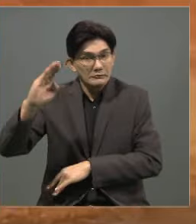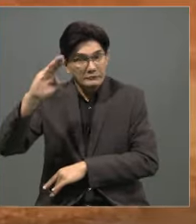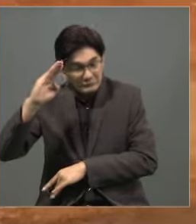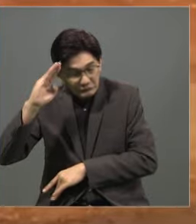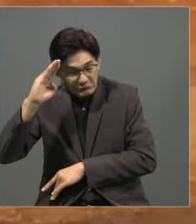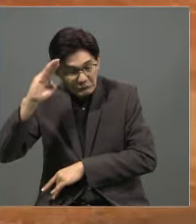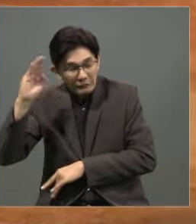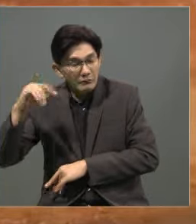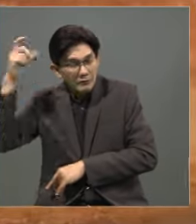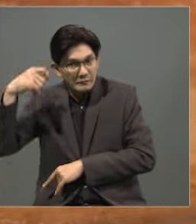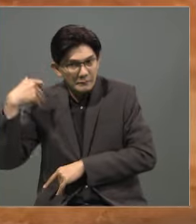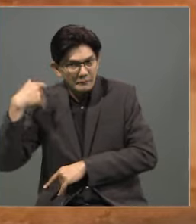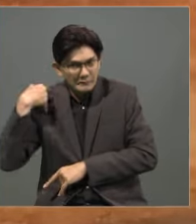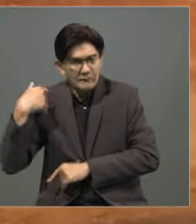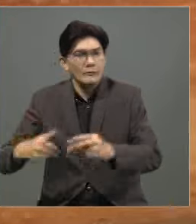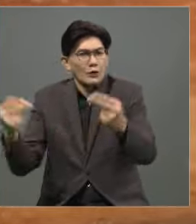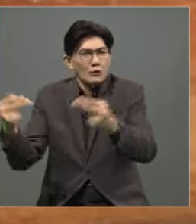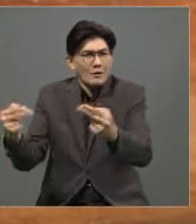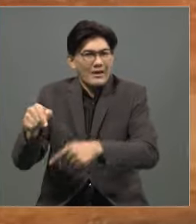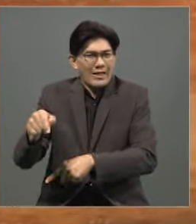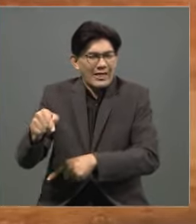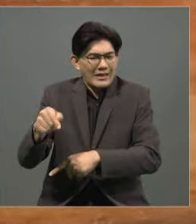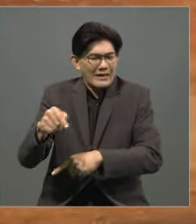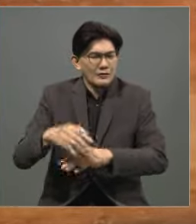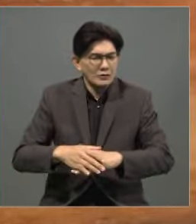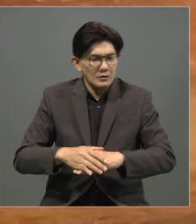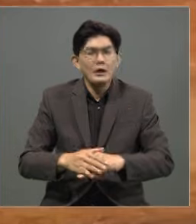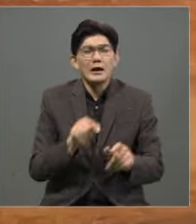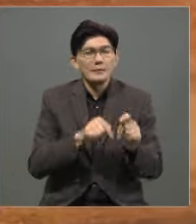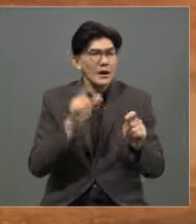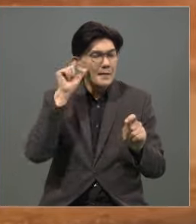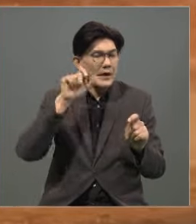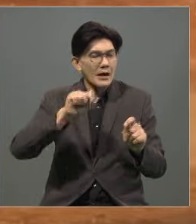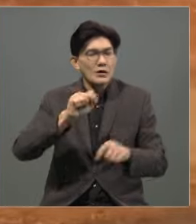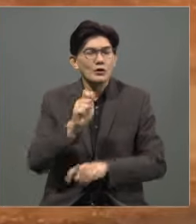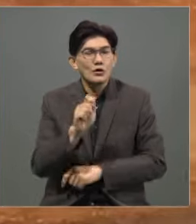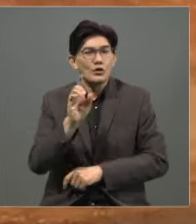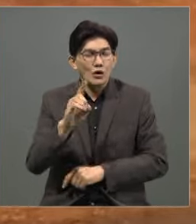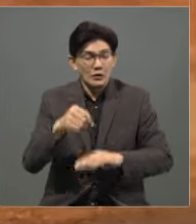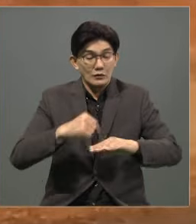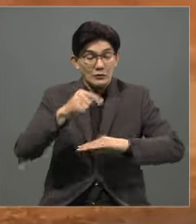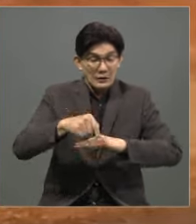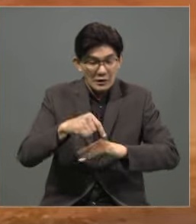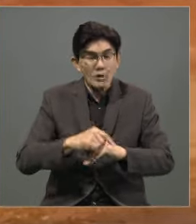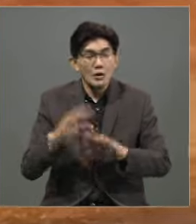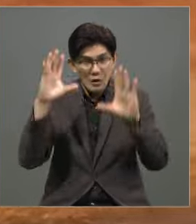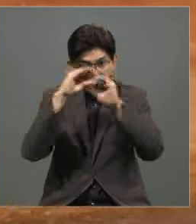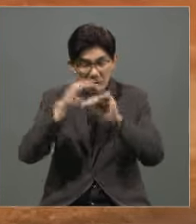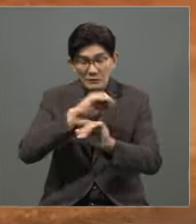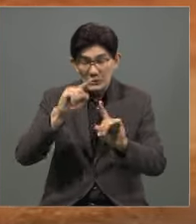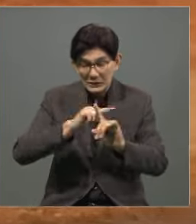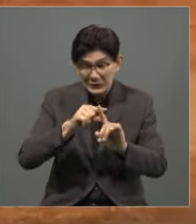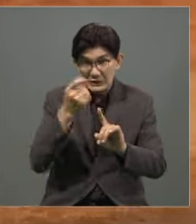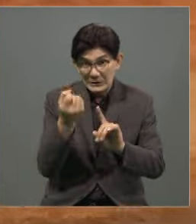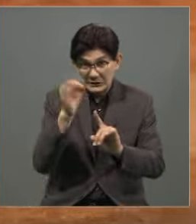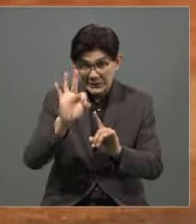บริเวณสะพานมิตรภาพแห่งที่ 2ในฝั่งเมียนมาร์ตรงข้ามอำเภอแม่สอดของเราเนี่ยนะครับตั้งแต่ช่วงค่ำเมื่อวานนี้ 19เมษายนยาวมาถึง